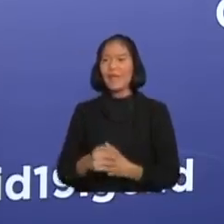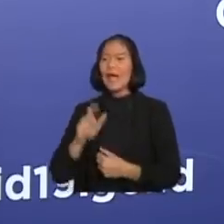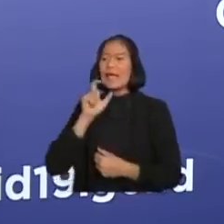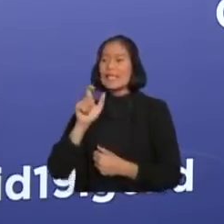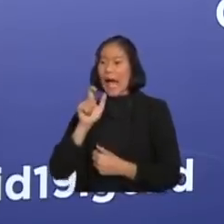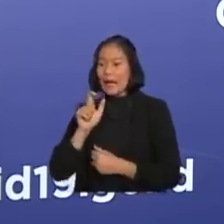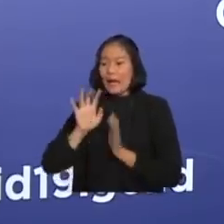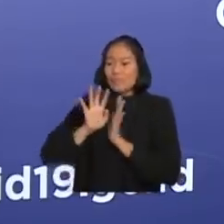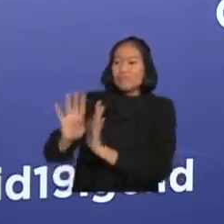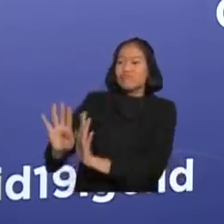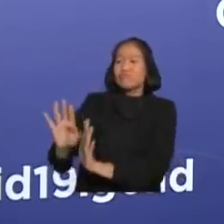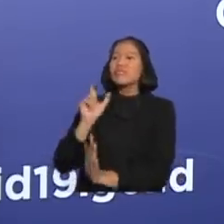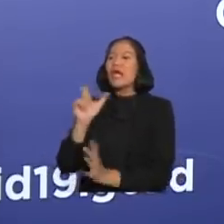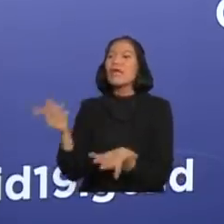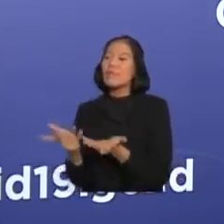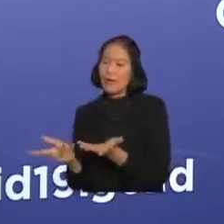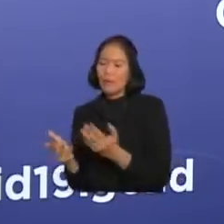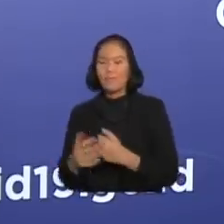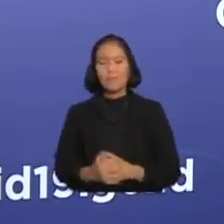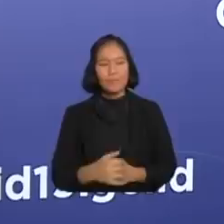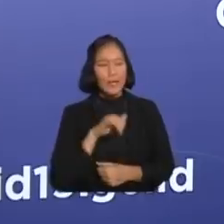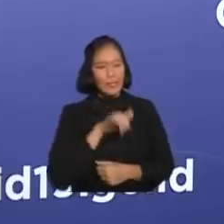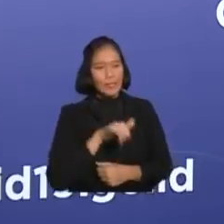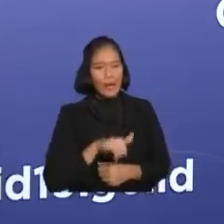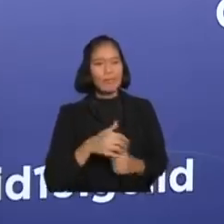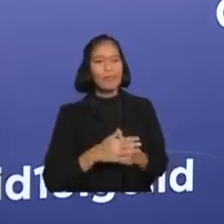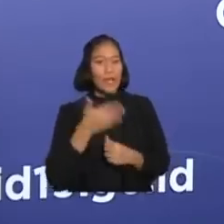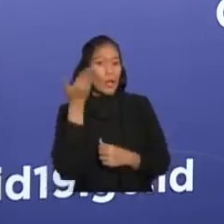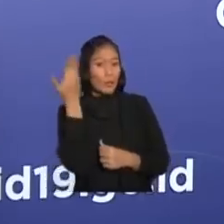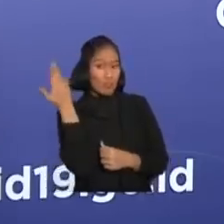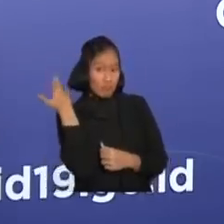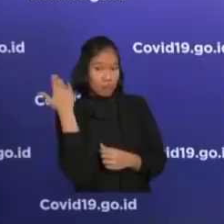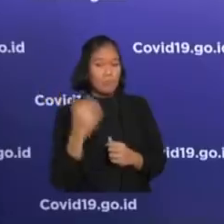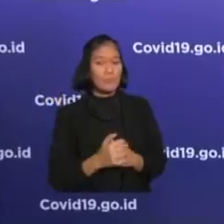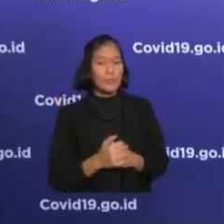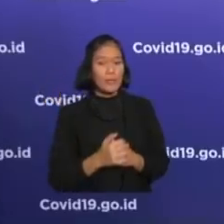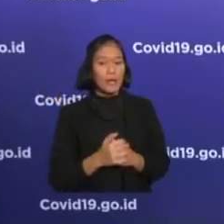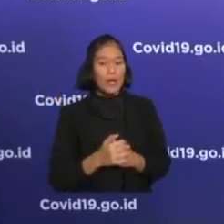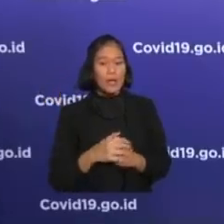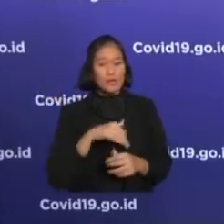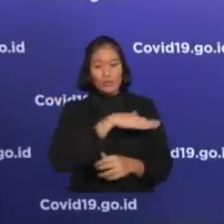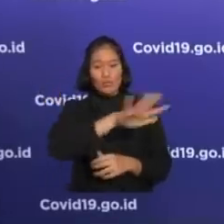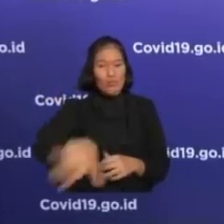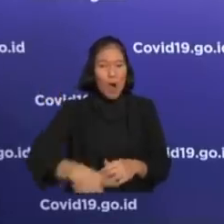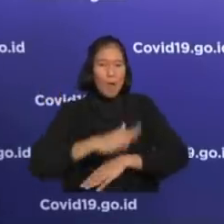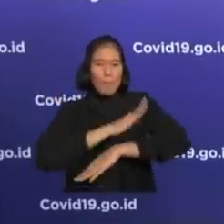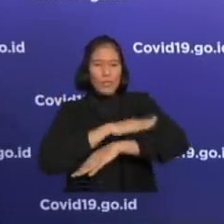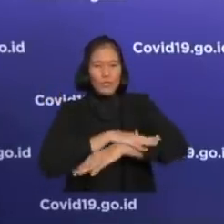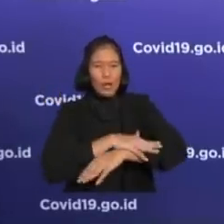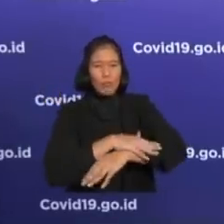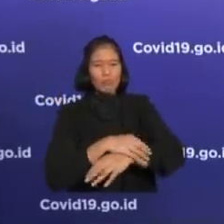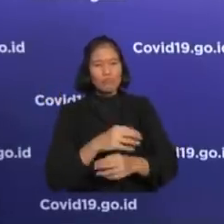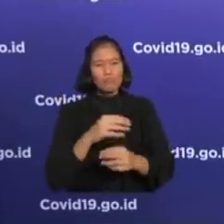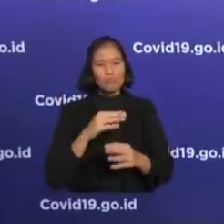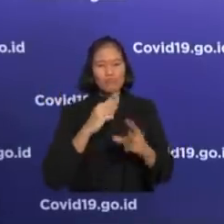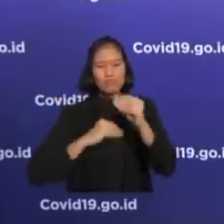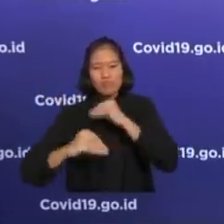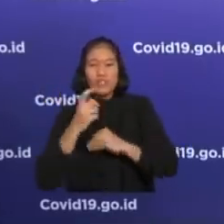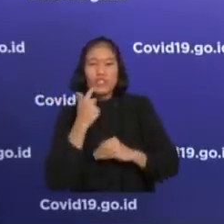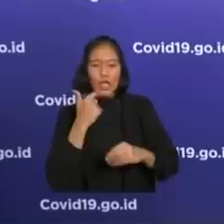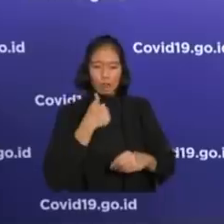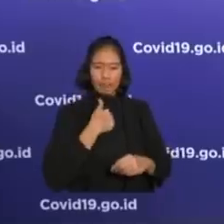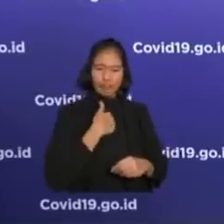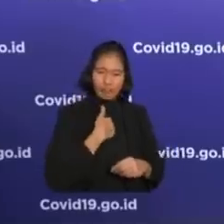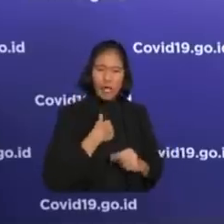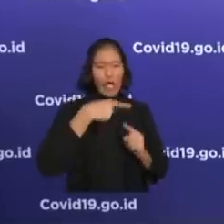sosial media atau kata sosial beda distensi untuk Bagaimana banget jadi memang pada saat itu kan semua berita tentang saya dimanapun itu ya maut